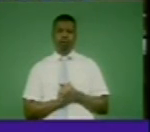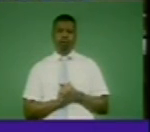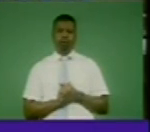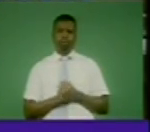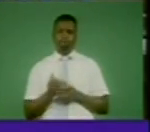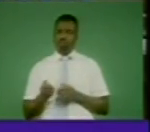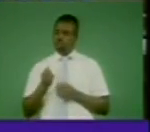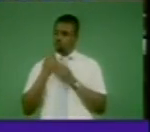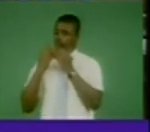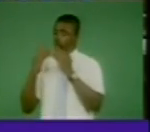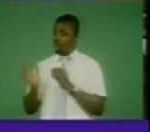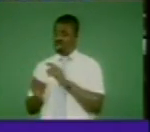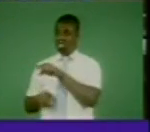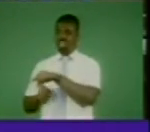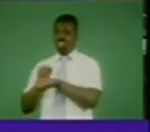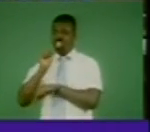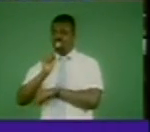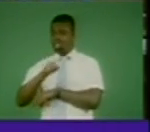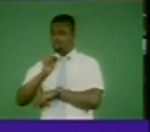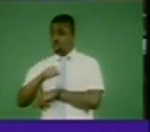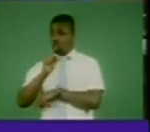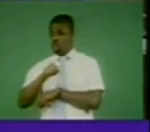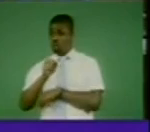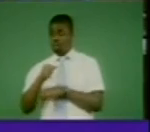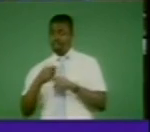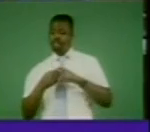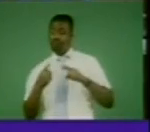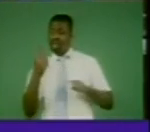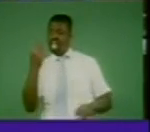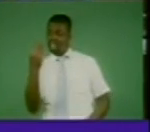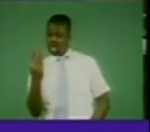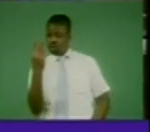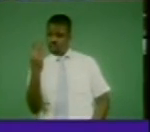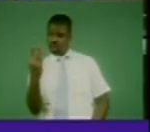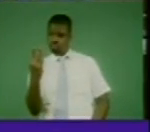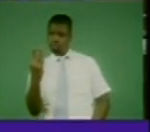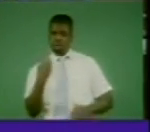kura za wazi ndio ni 303 kwenye ibara zote.